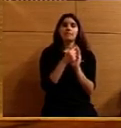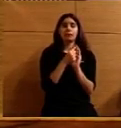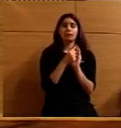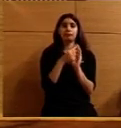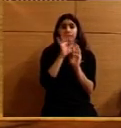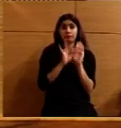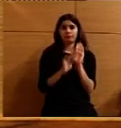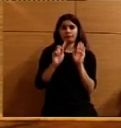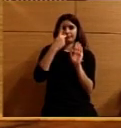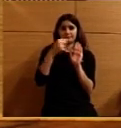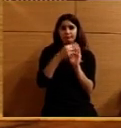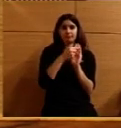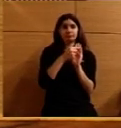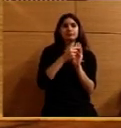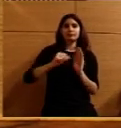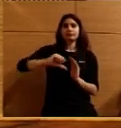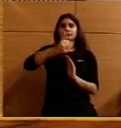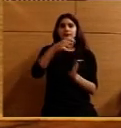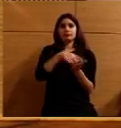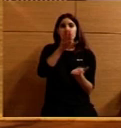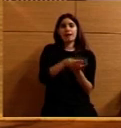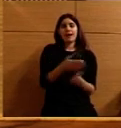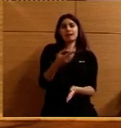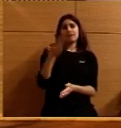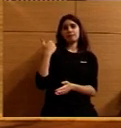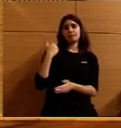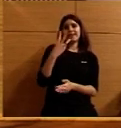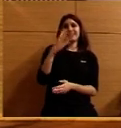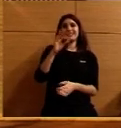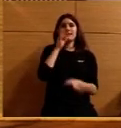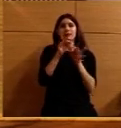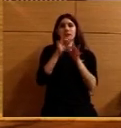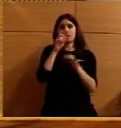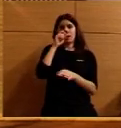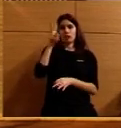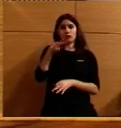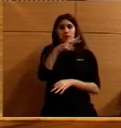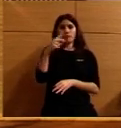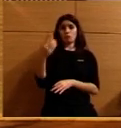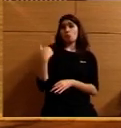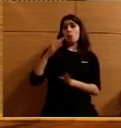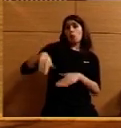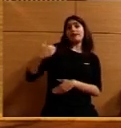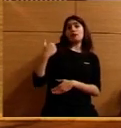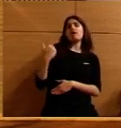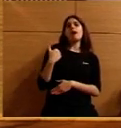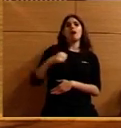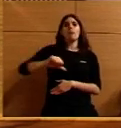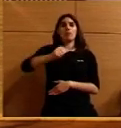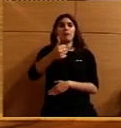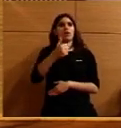de l'ordre del dia. Aprovació de l'acta de la sessió ordinària del 30 de setembre de 2021.